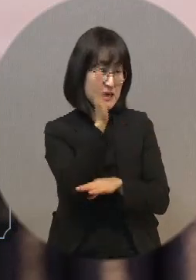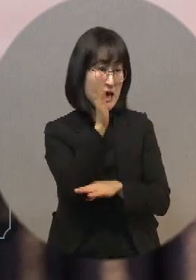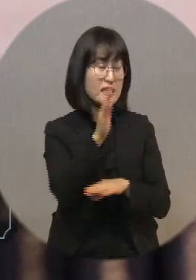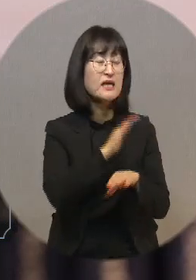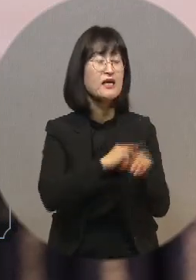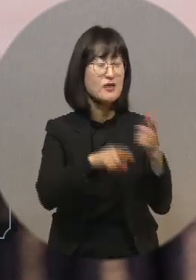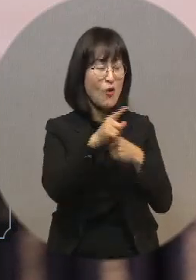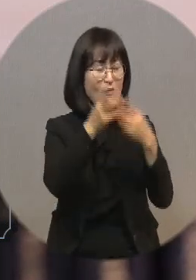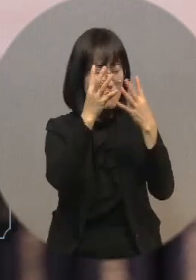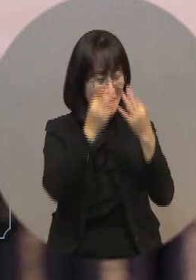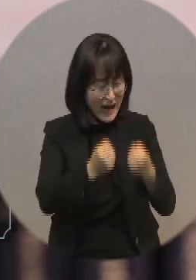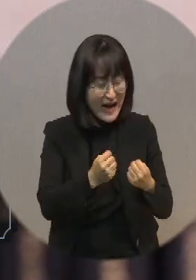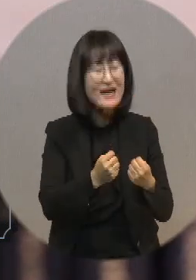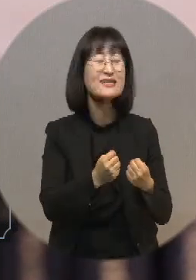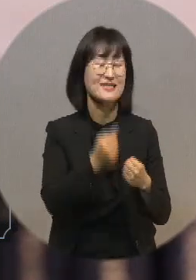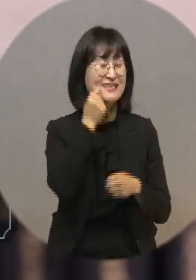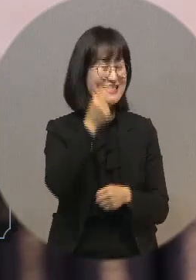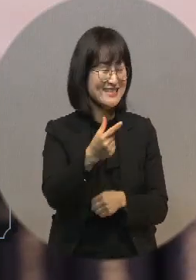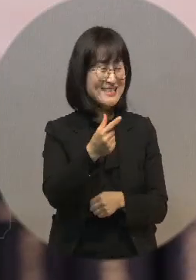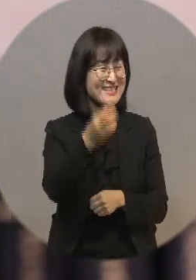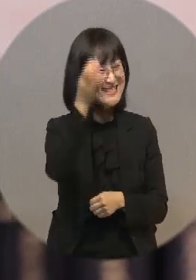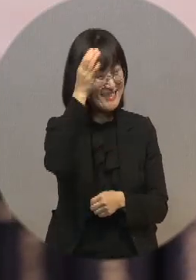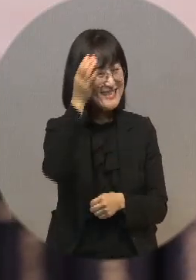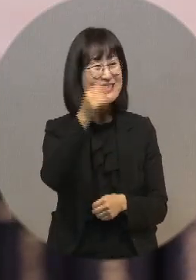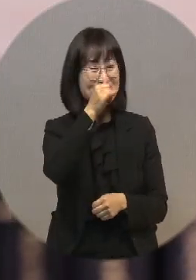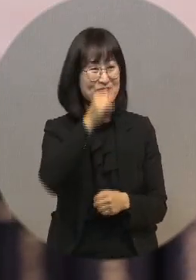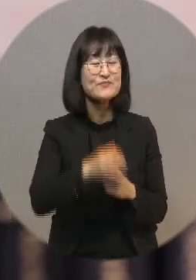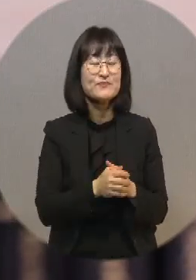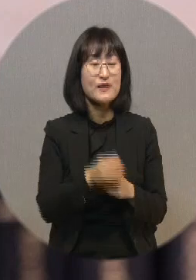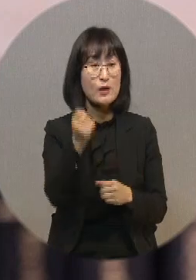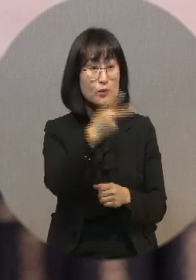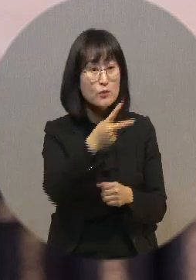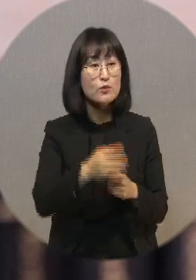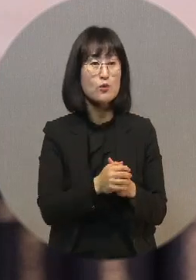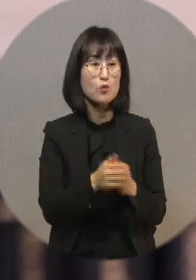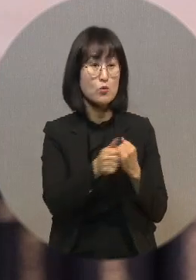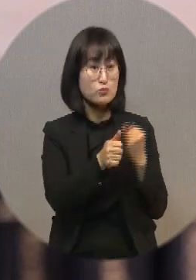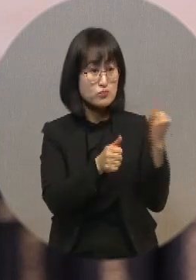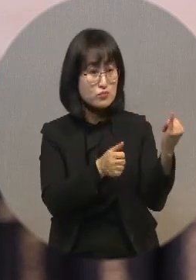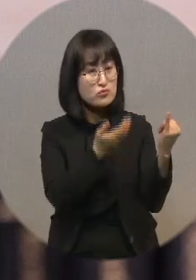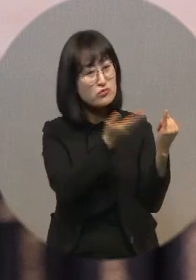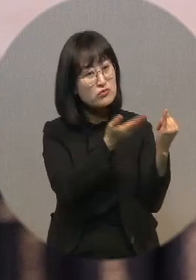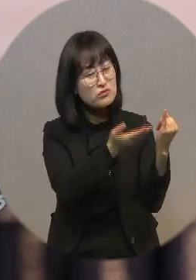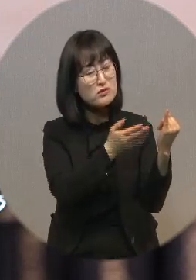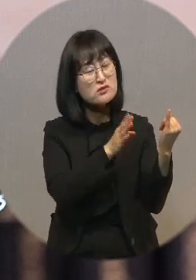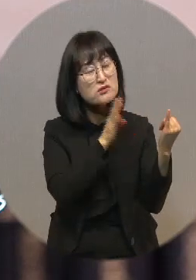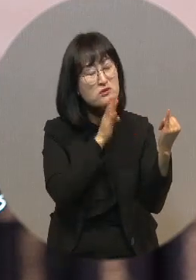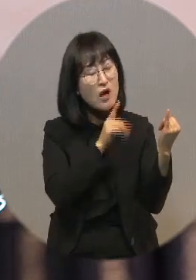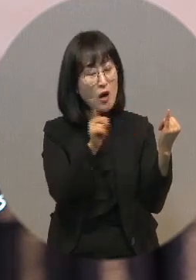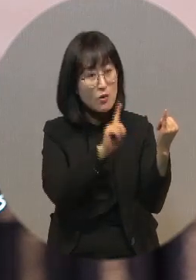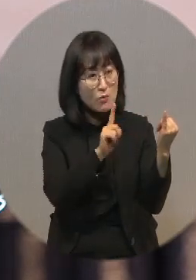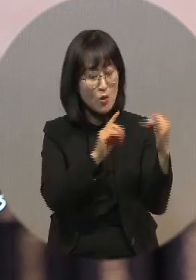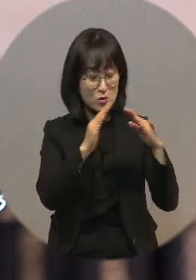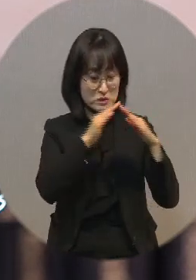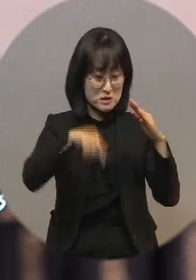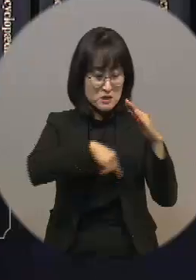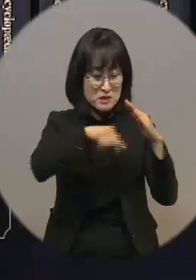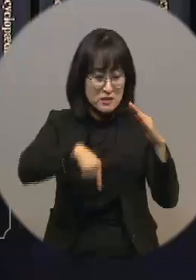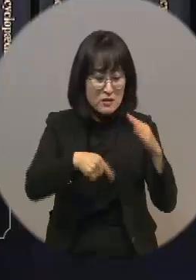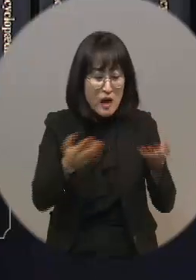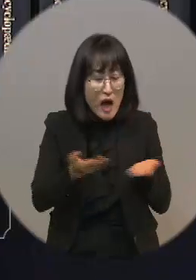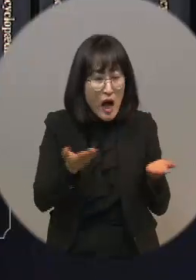찾아줬으면 좋겠다 그런 생각이 많이 들고 그리고 와이프가 진짜 집안일도 군말 없이